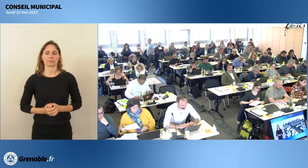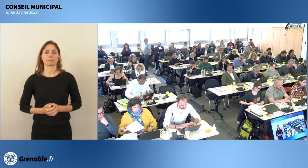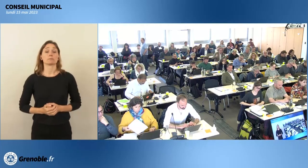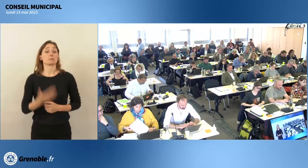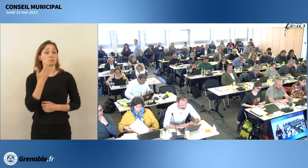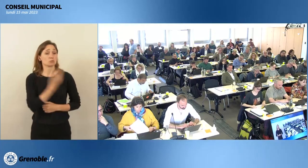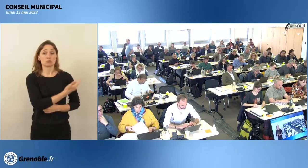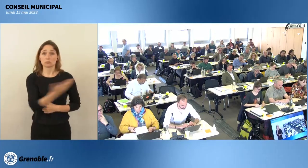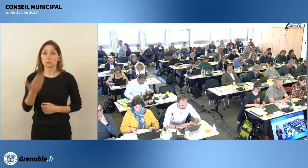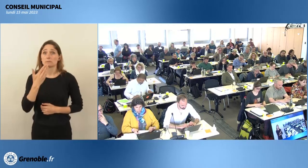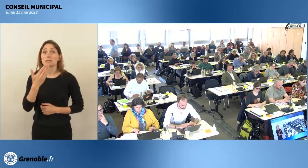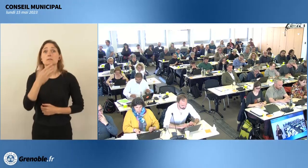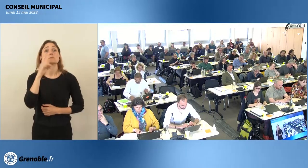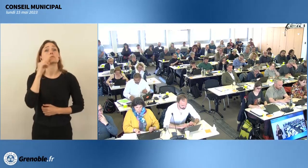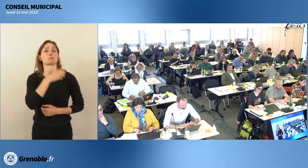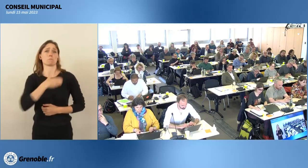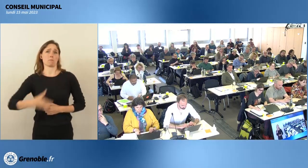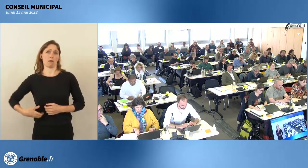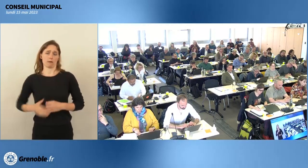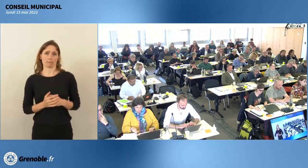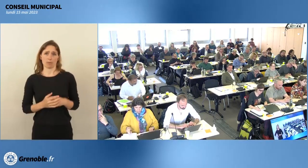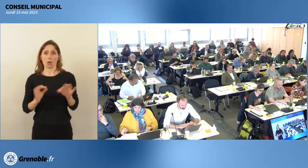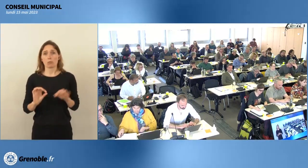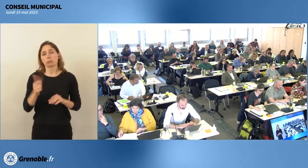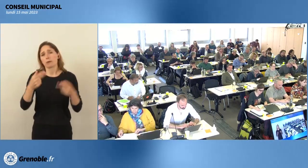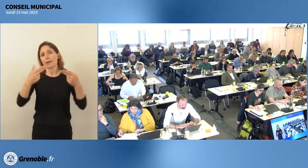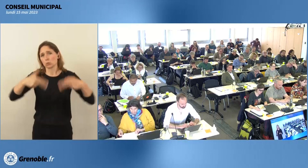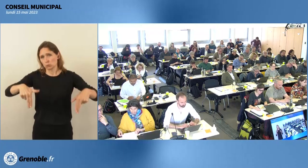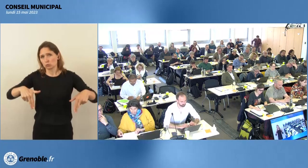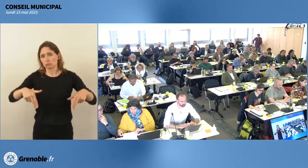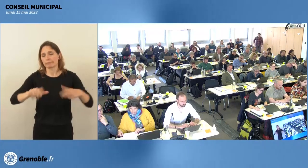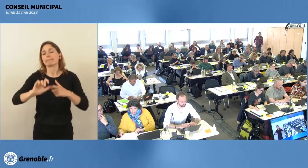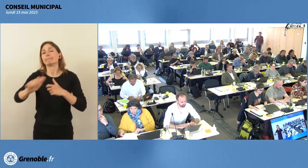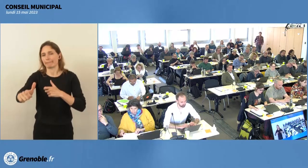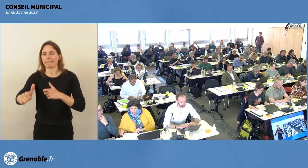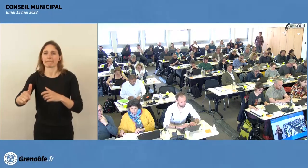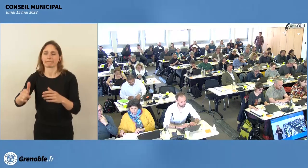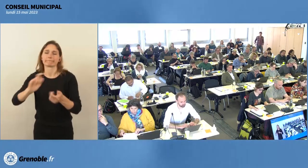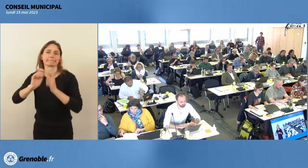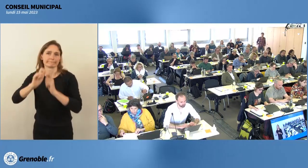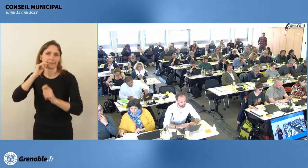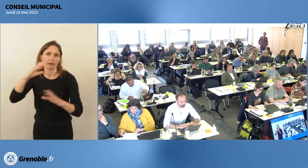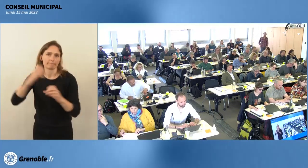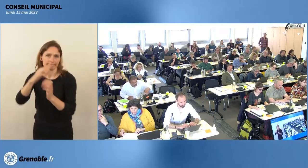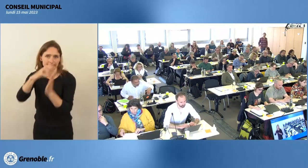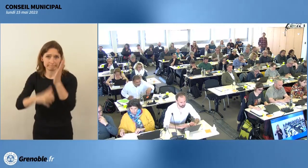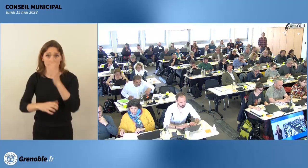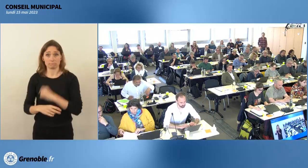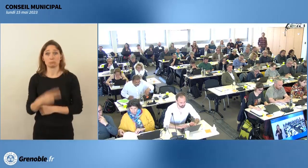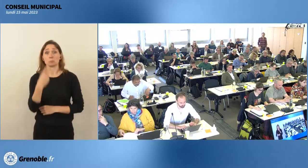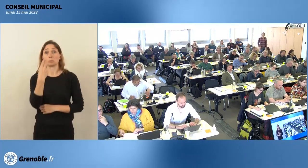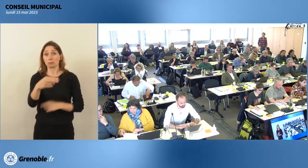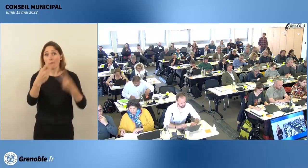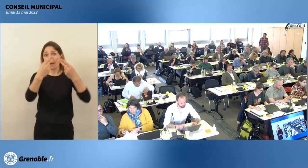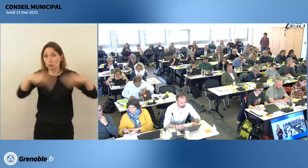oui bonjour à tous merci Monsieur le Maire alors en propos liminaire avant de parler du rendu acte dans vos propos à vous Limère de